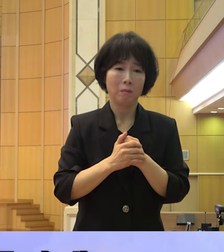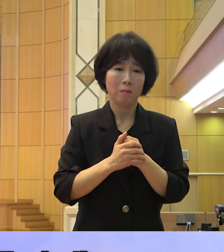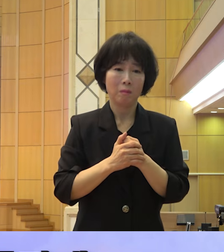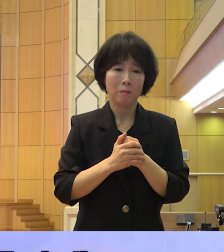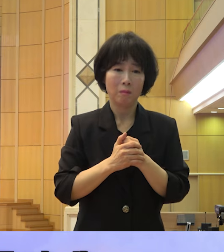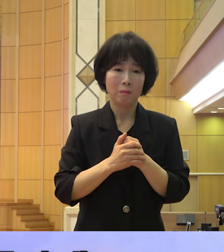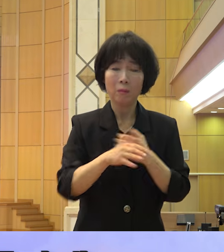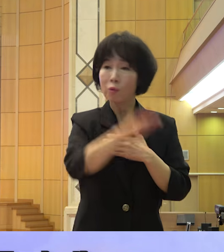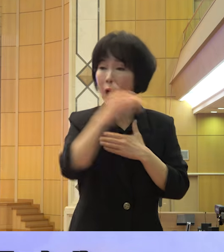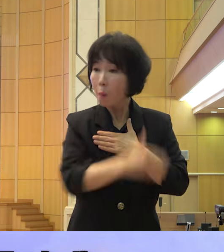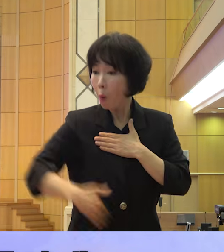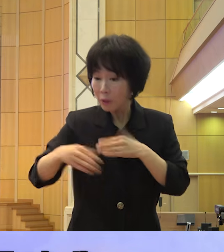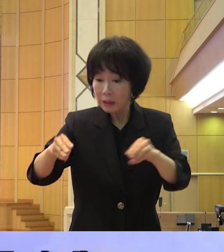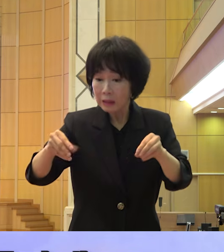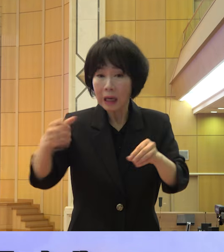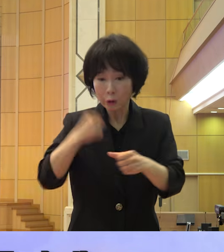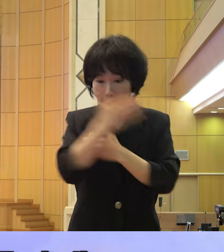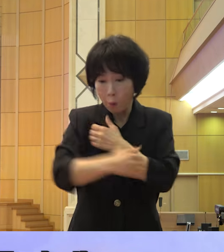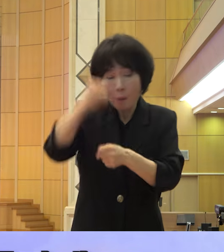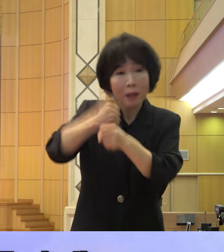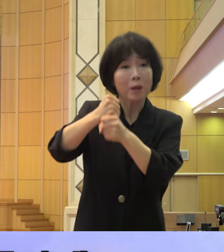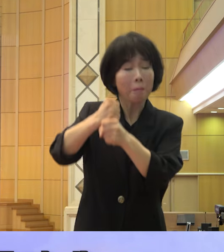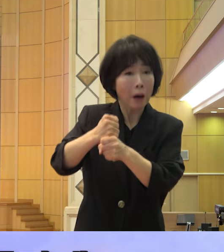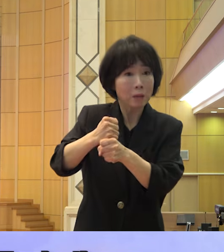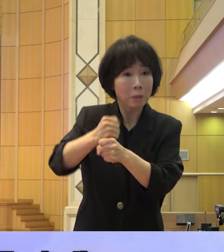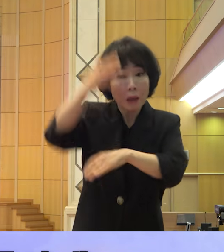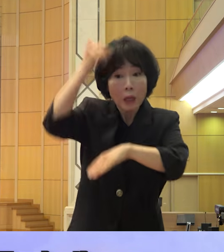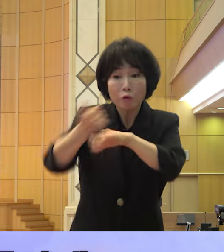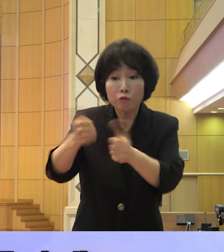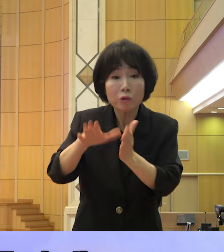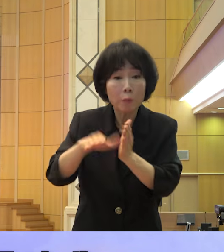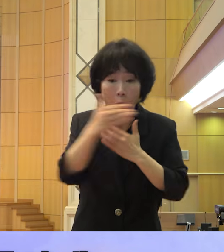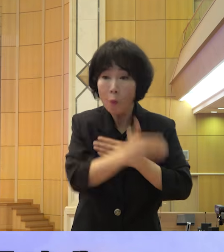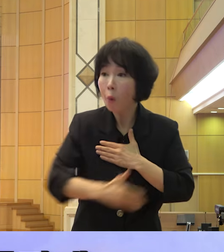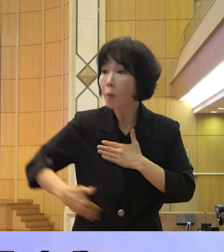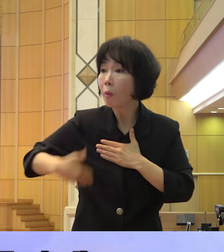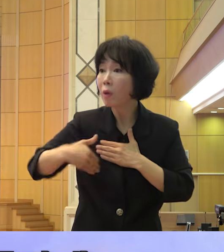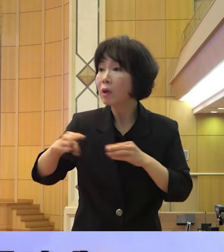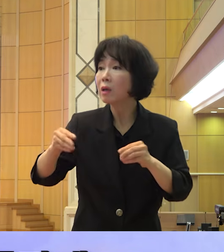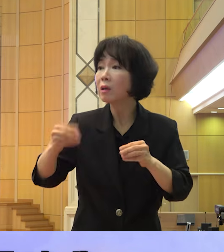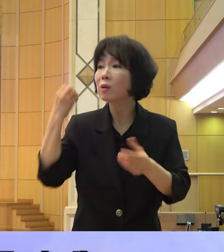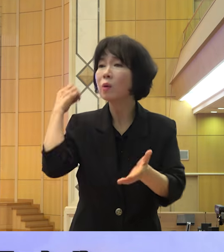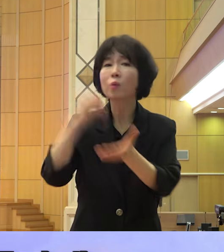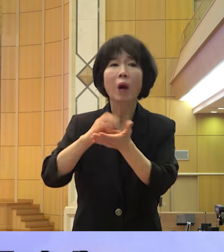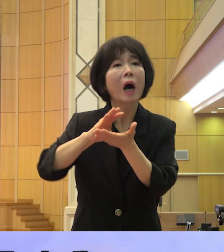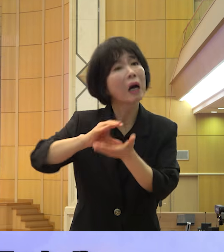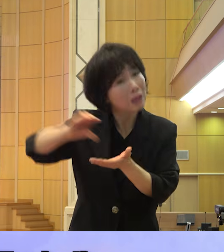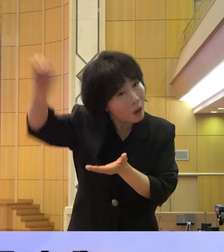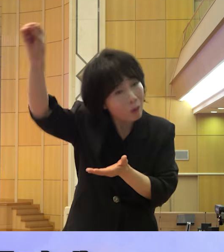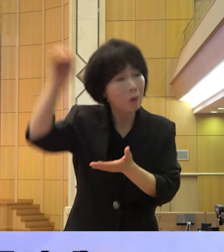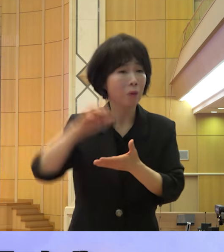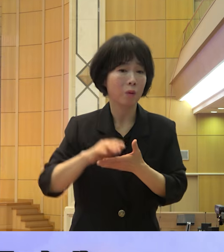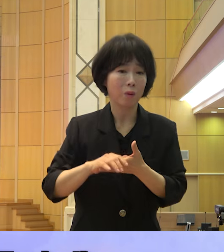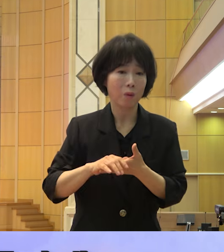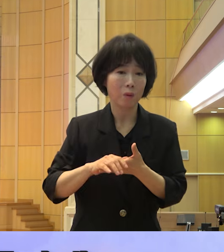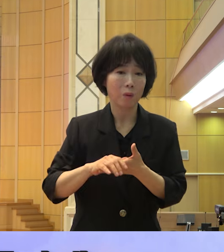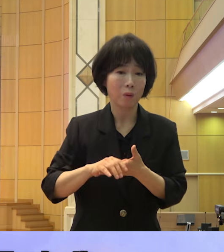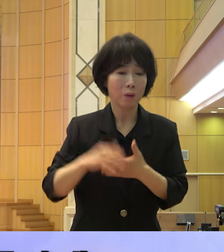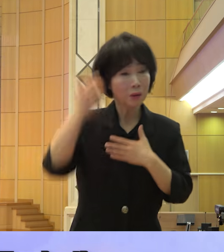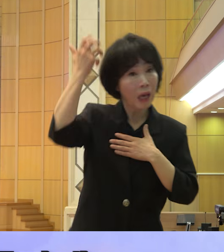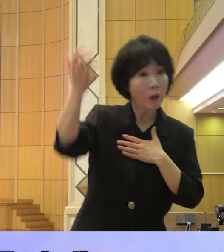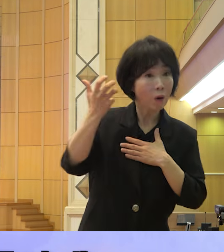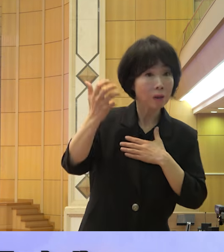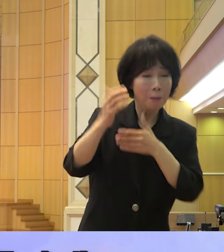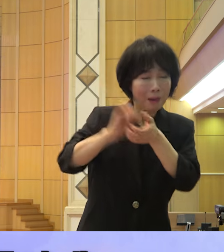우리가 흙으로 왔다가 흙으로 돌아가는 건 누구나 다 아는 사실이고, 내 속에 있는 영혼은 하나님 주셨으니 영혼은 반드시